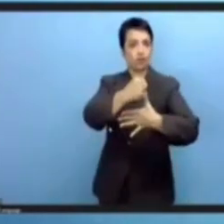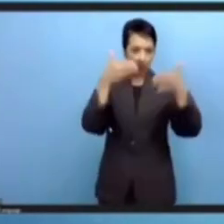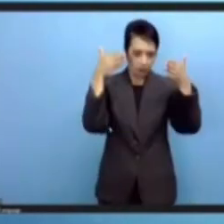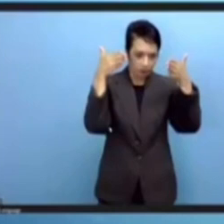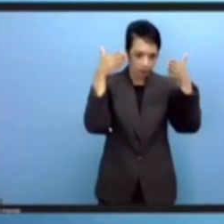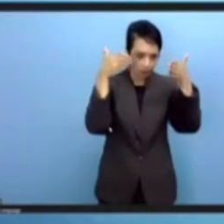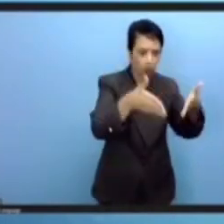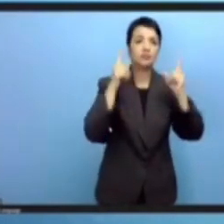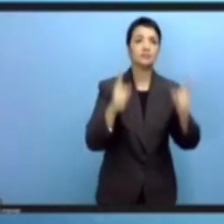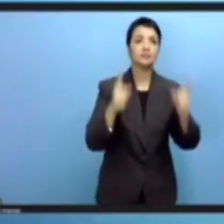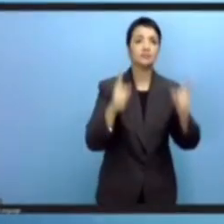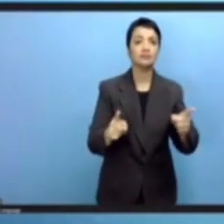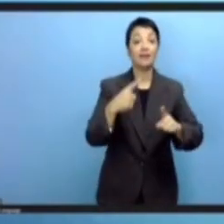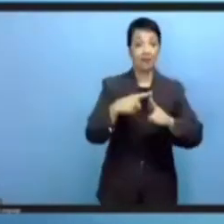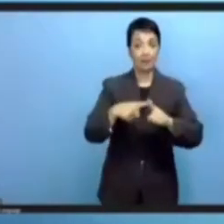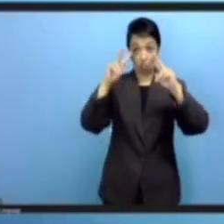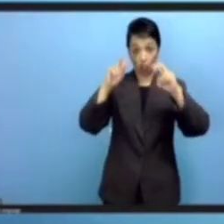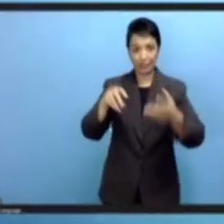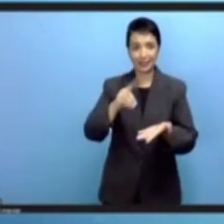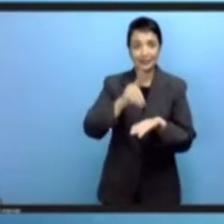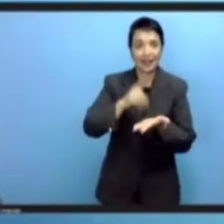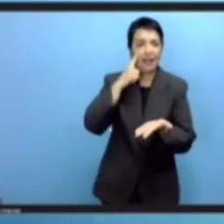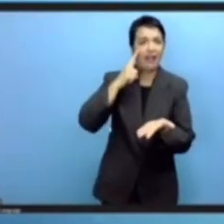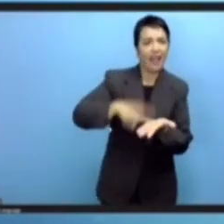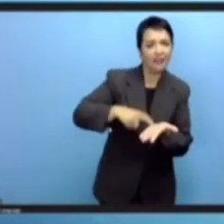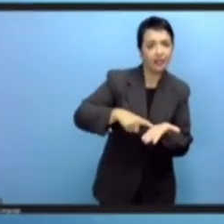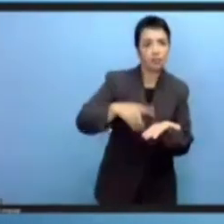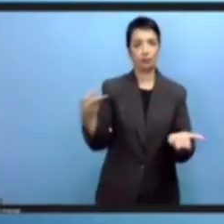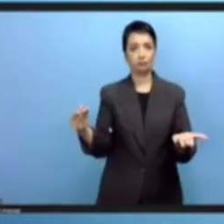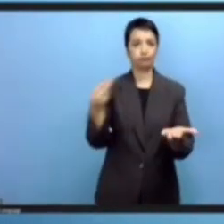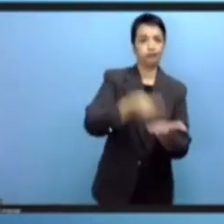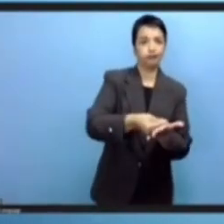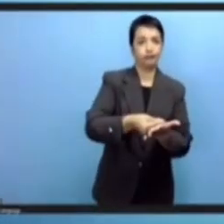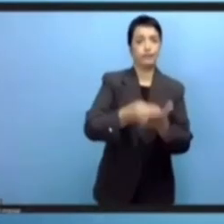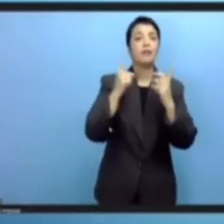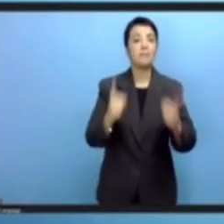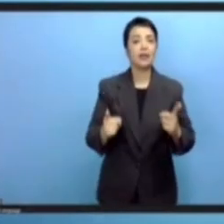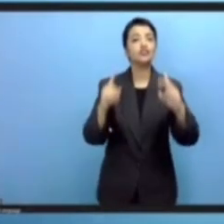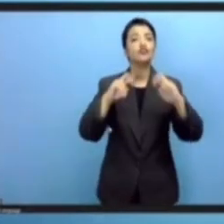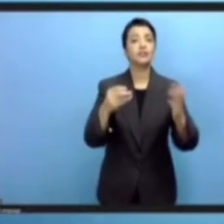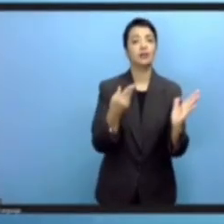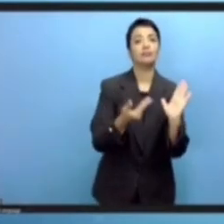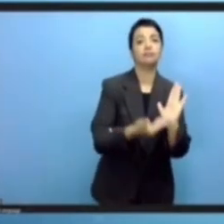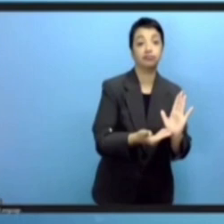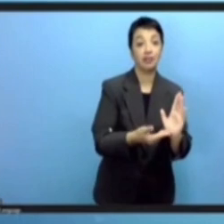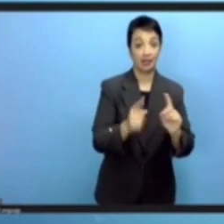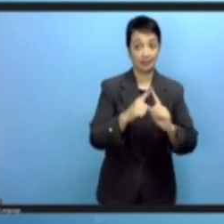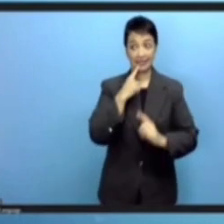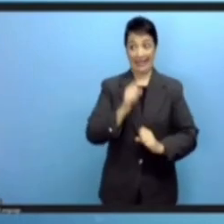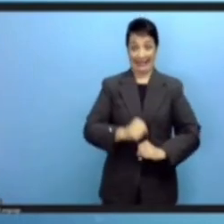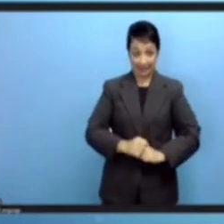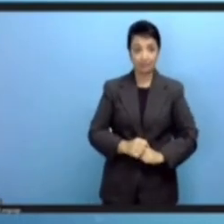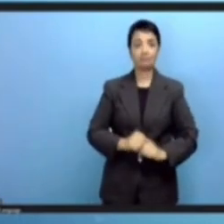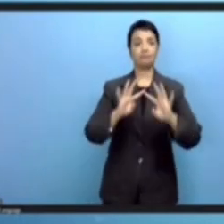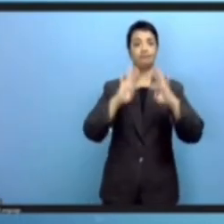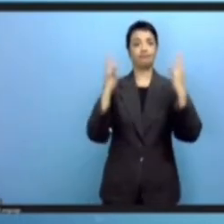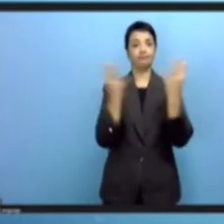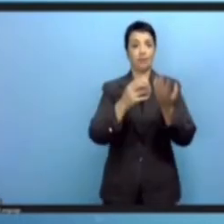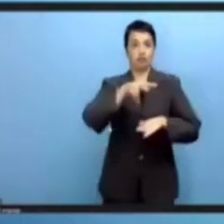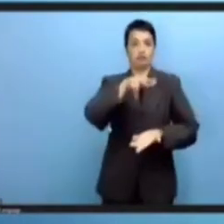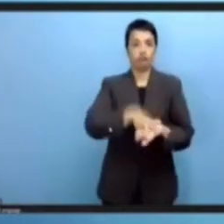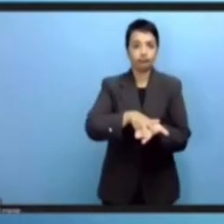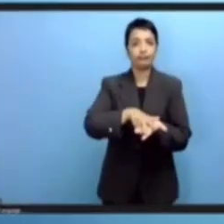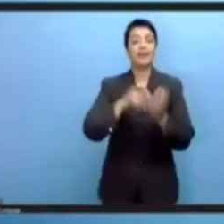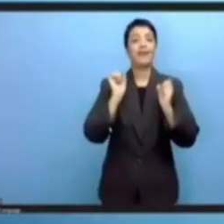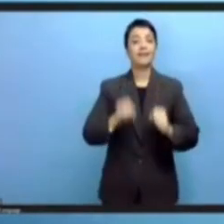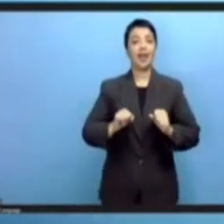accélérer les choses, apporter plus d'urgence, apporter des faits à ces discussions sur les politiques, mais faire en sorte aussi qu'une fois